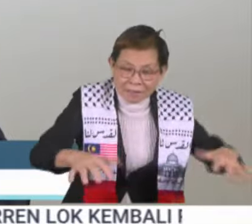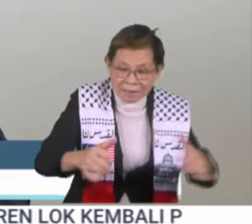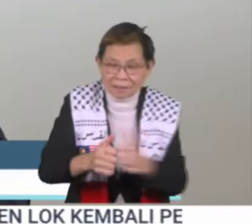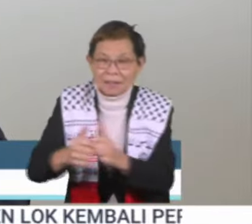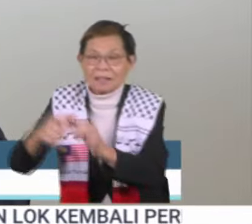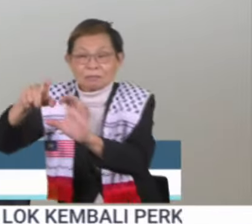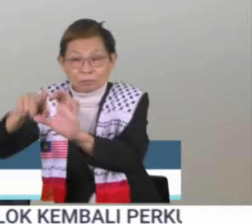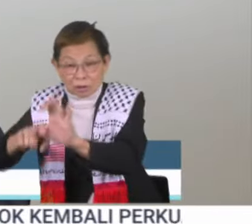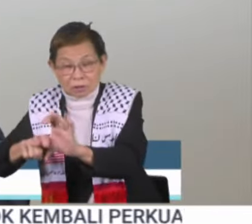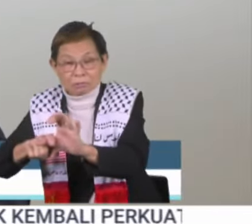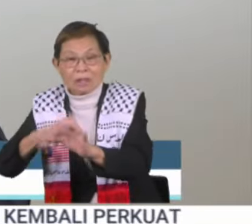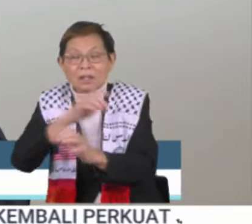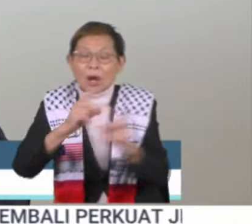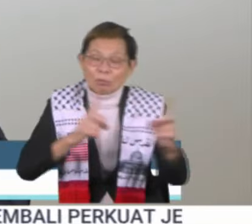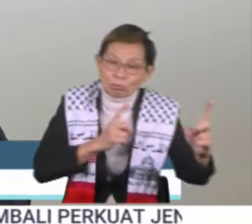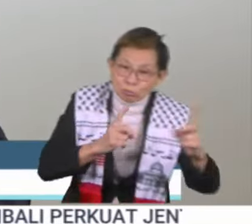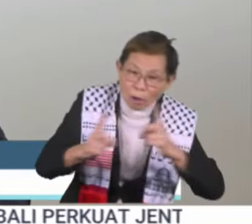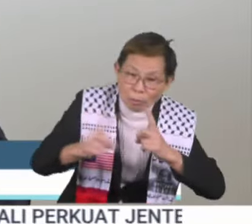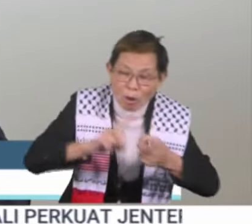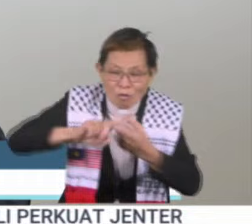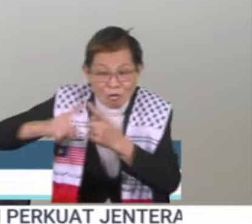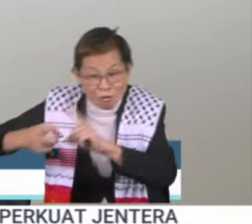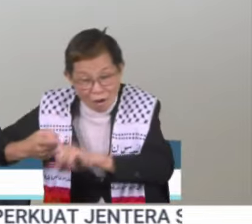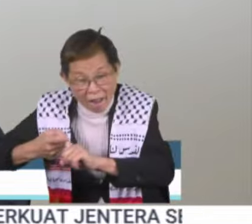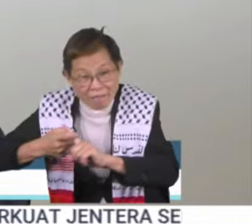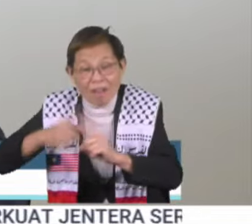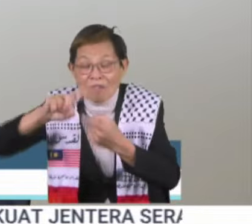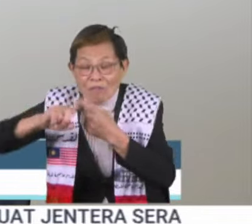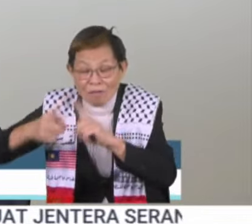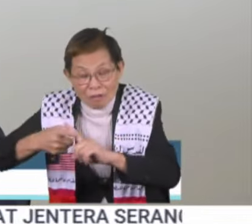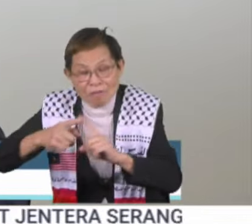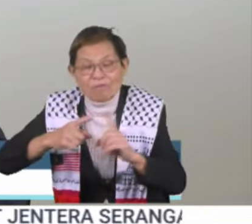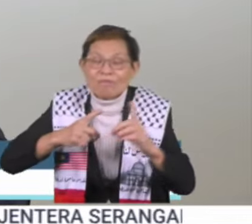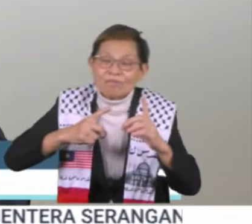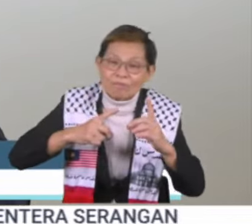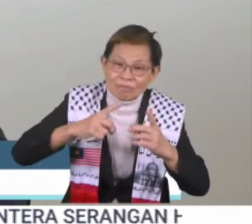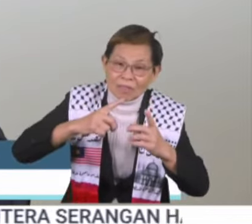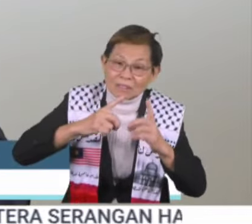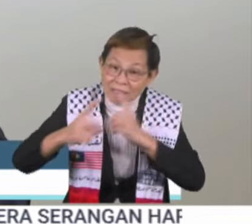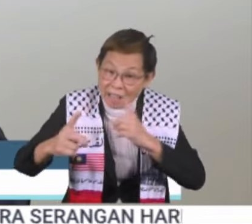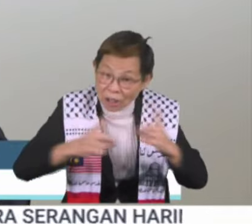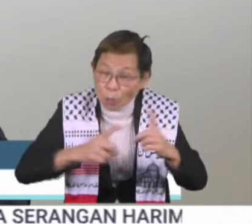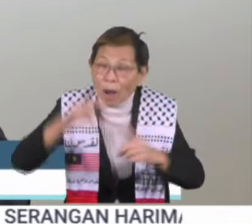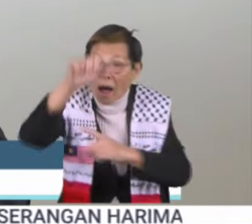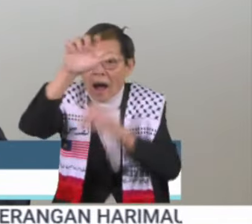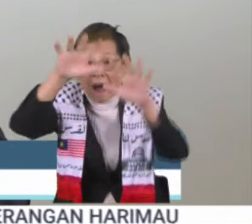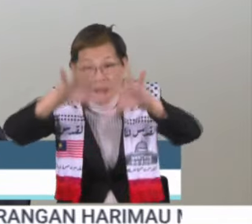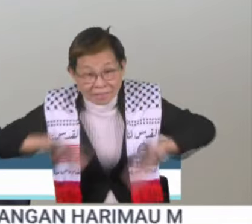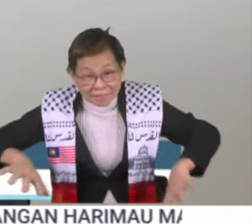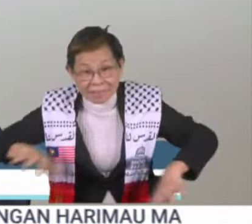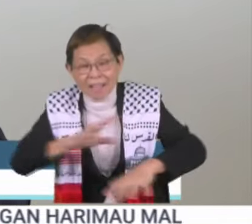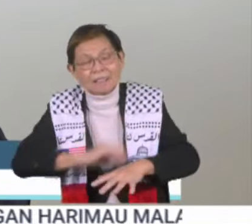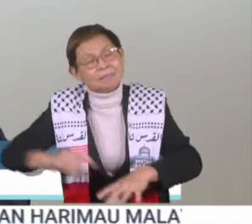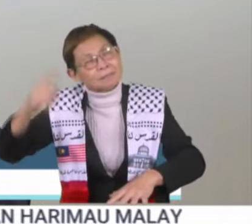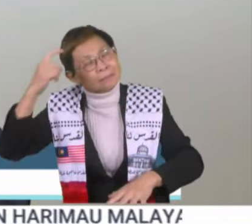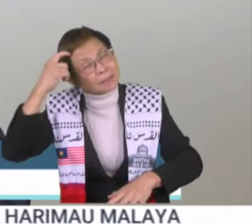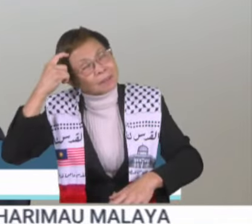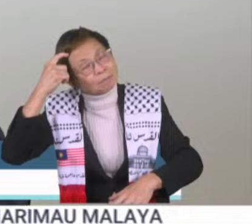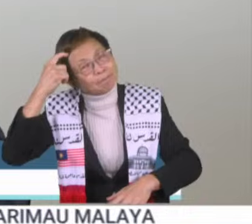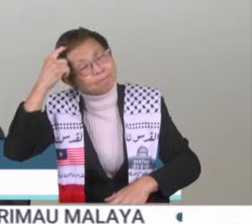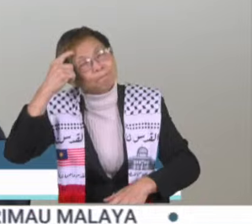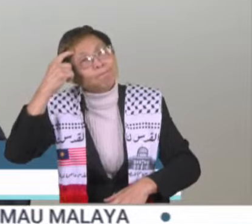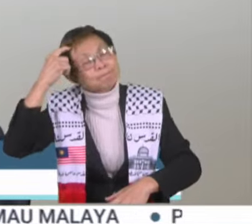Rusia, dialogue partnership, you know, the ASEAN-Russia dialogue partnership, you know, taking into consideration